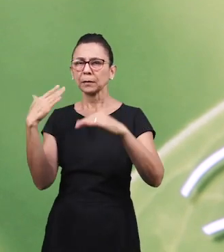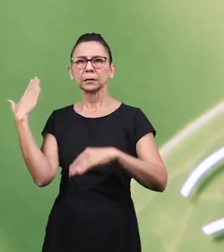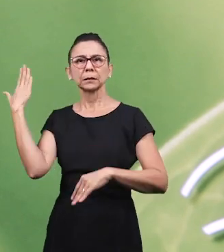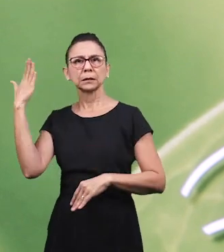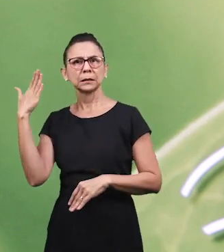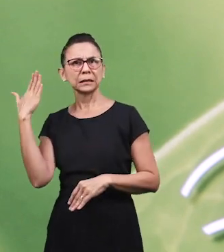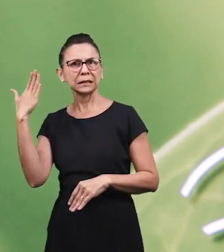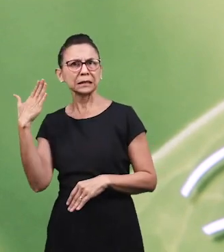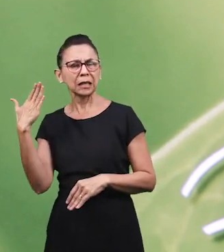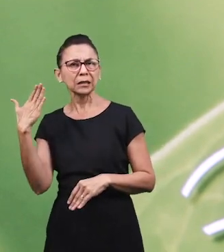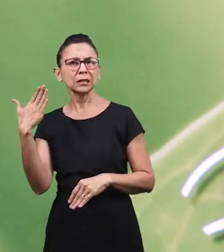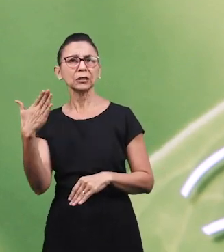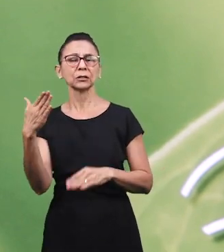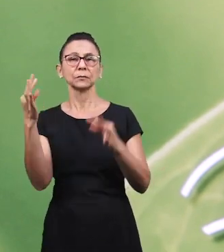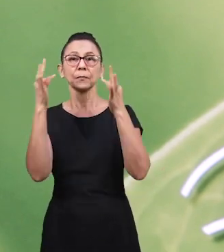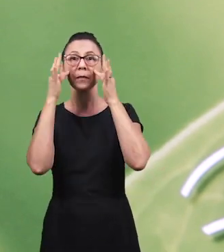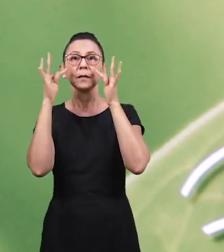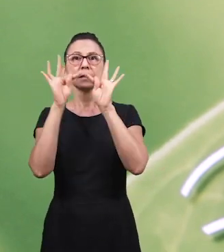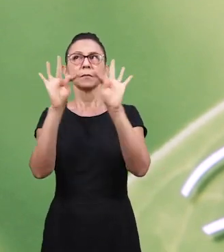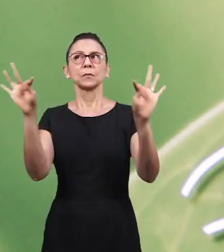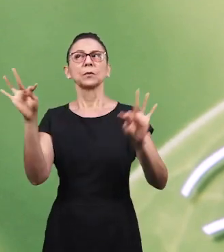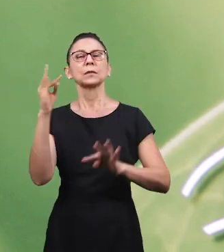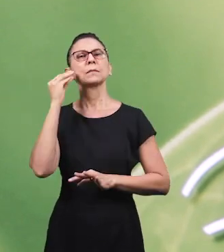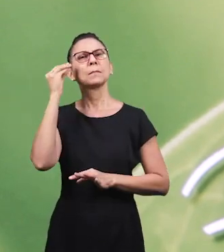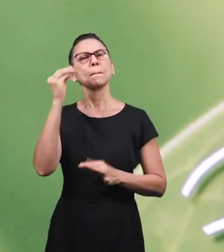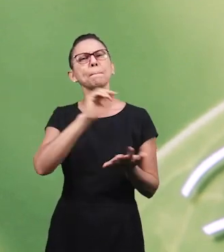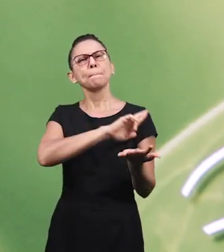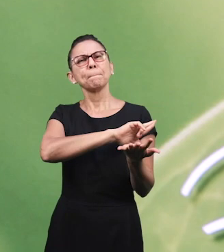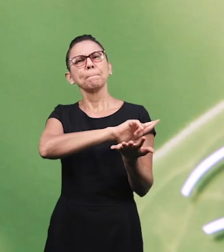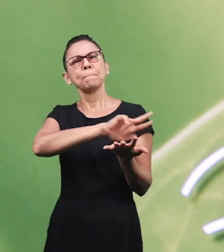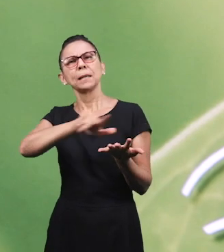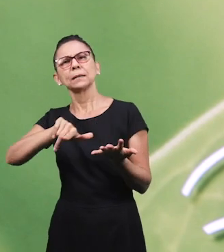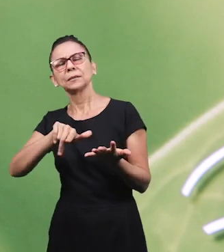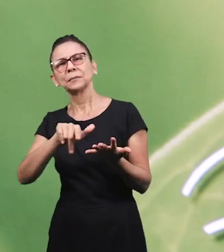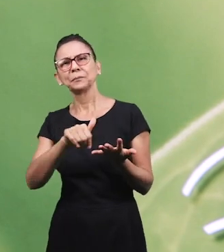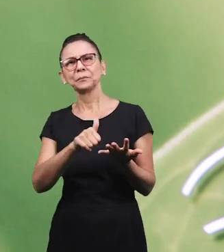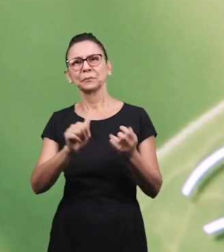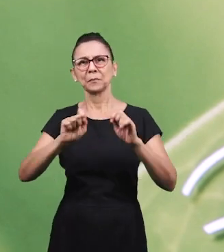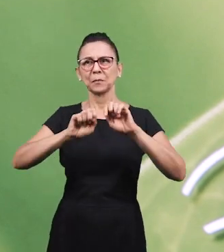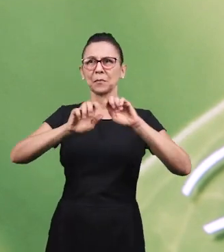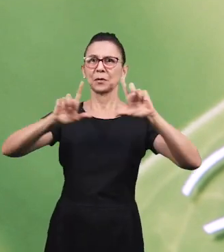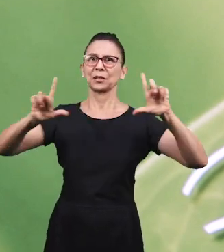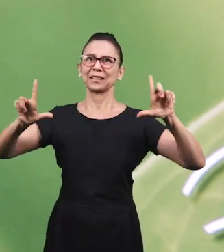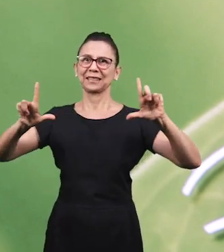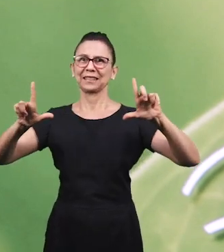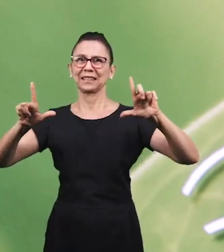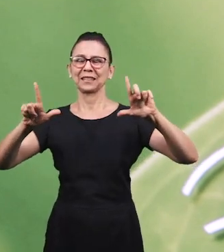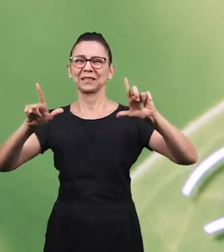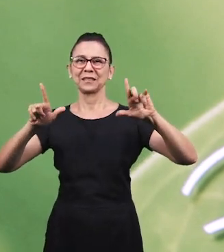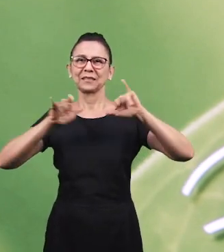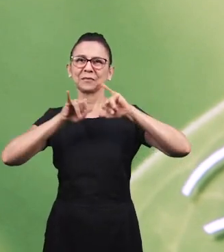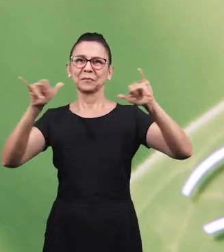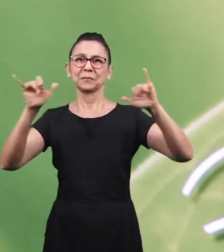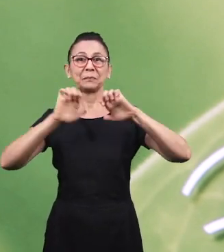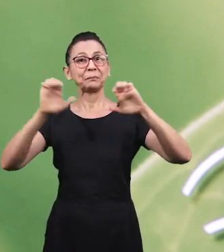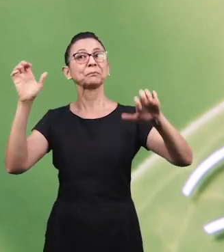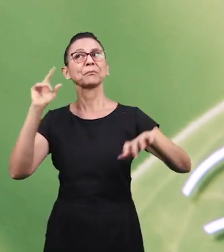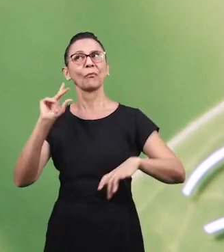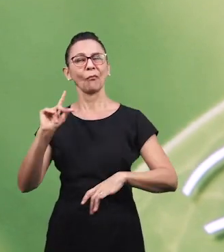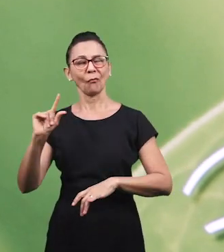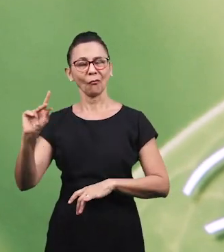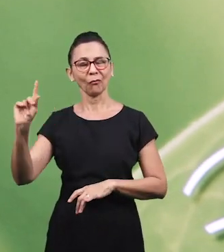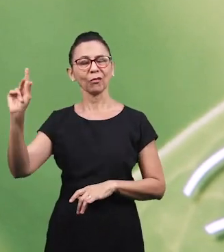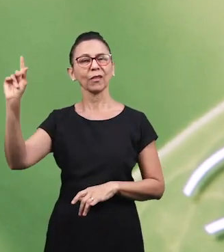plusieurs messages avec des témoignages et des expériences sur la programmation en annonçant